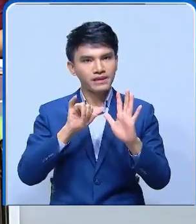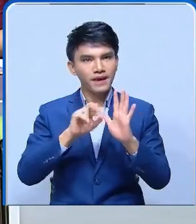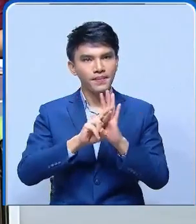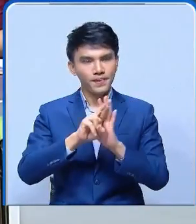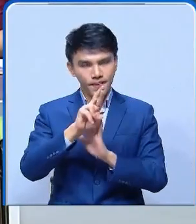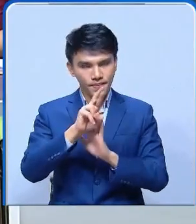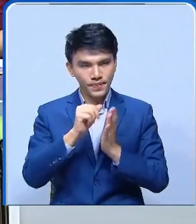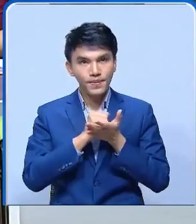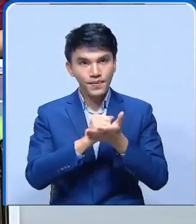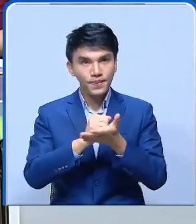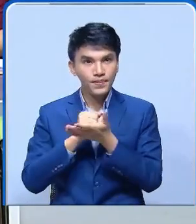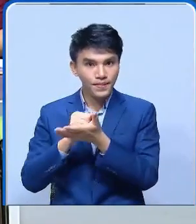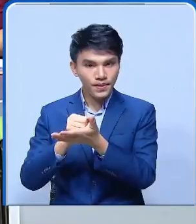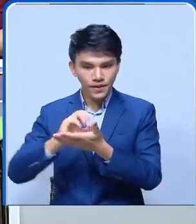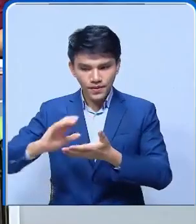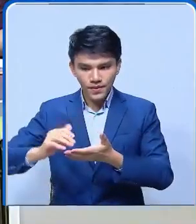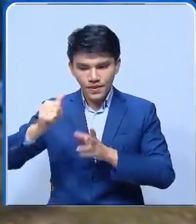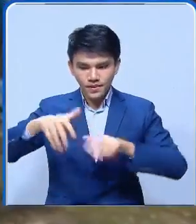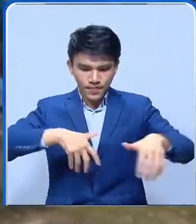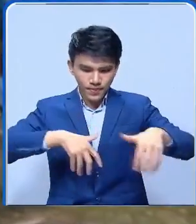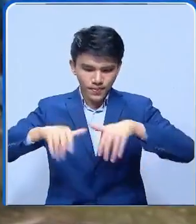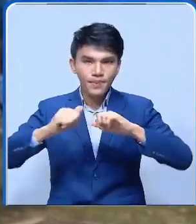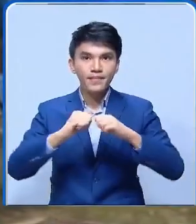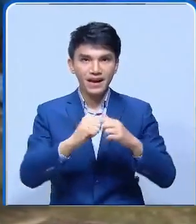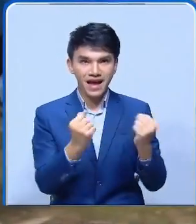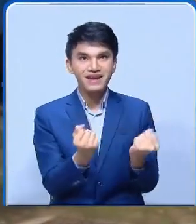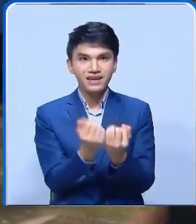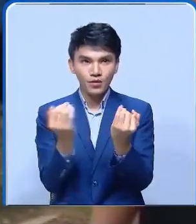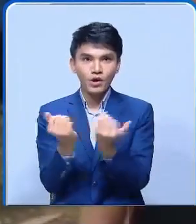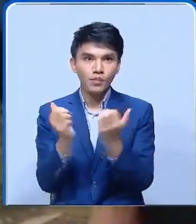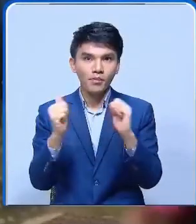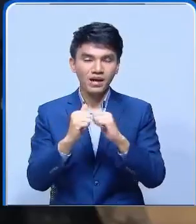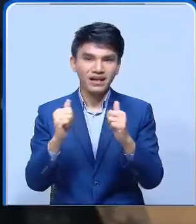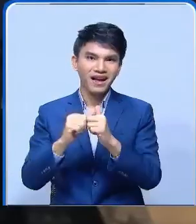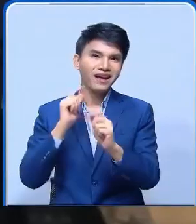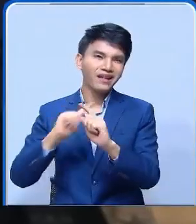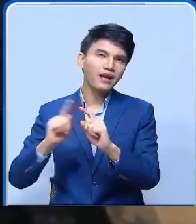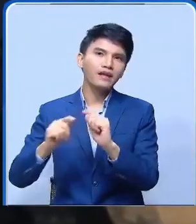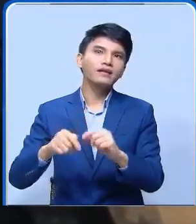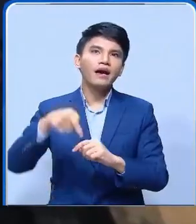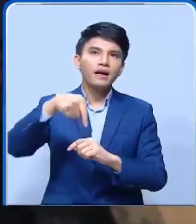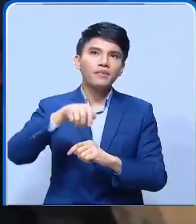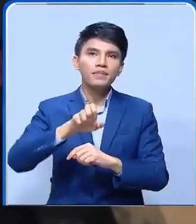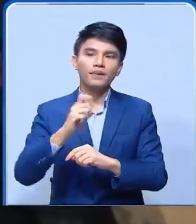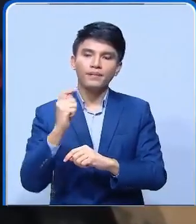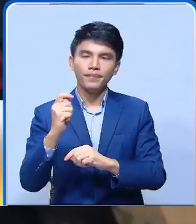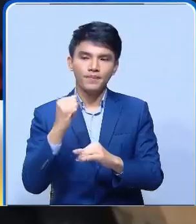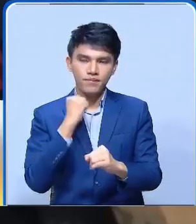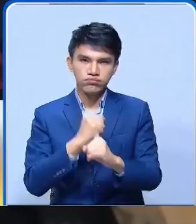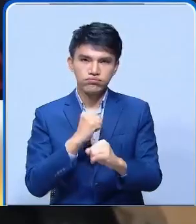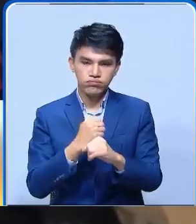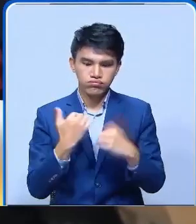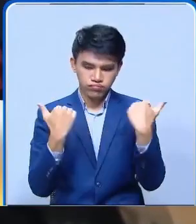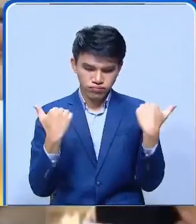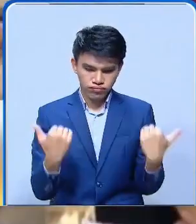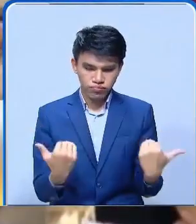ะไปช่วยเหลือเยียวยาฟื้นฟูประชาชนที่ได้รับผลกระทบจากอุทกภัยค่ะ PEA ได้ระดมชุดปฏิบัติการการไฟฟ้า